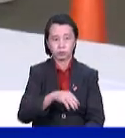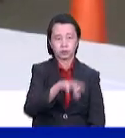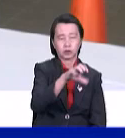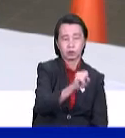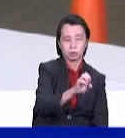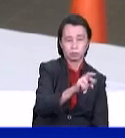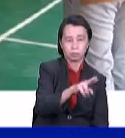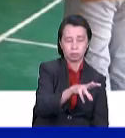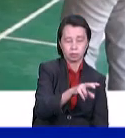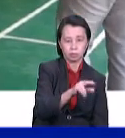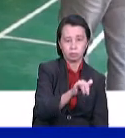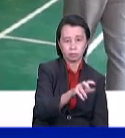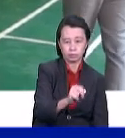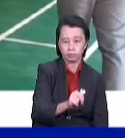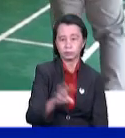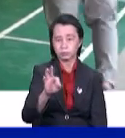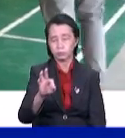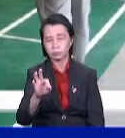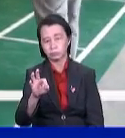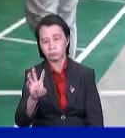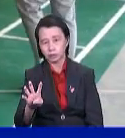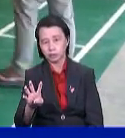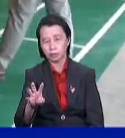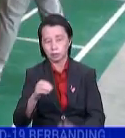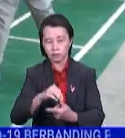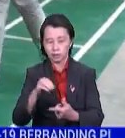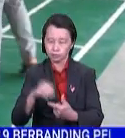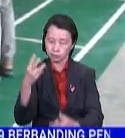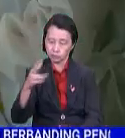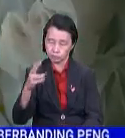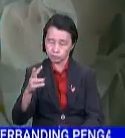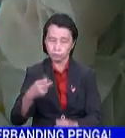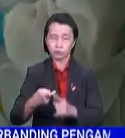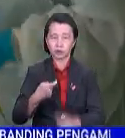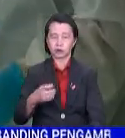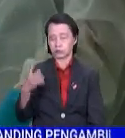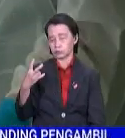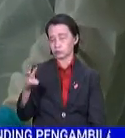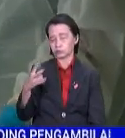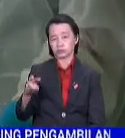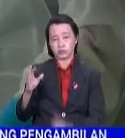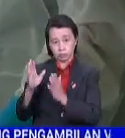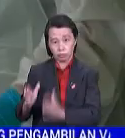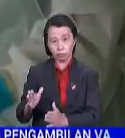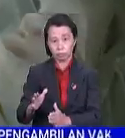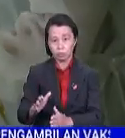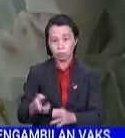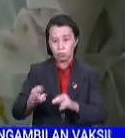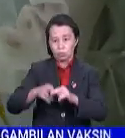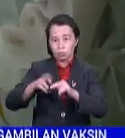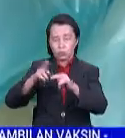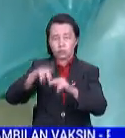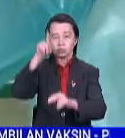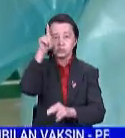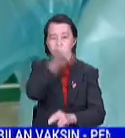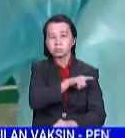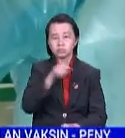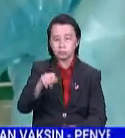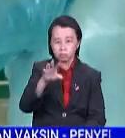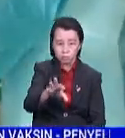sebanyak 95% atau 16 daripada 17 kes. Peningkatan mendadak varian Delta juga